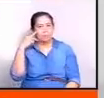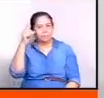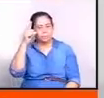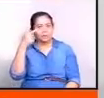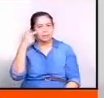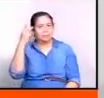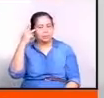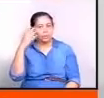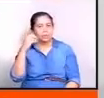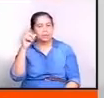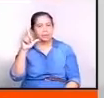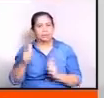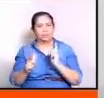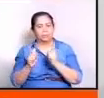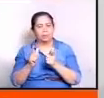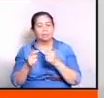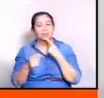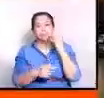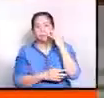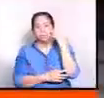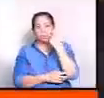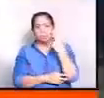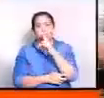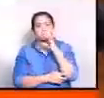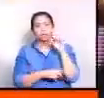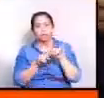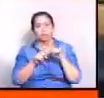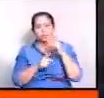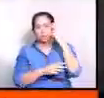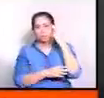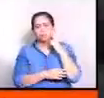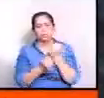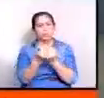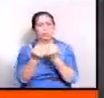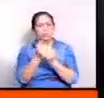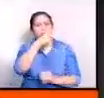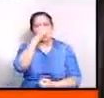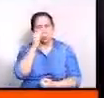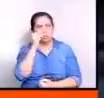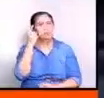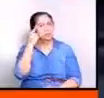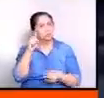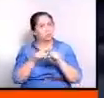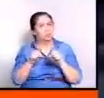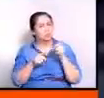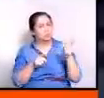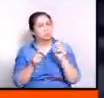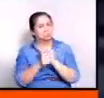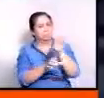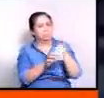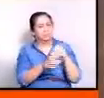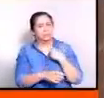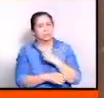Lacson, Grace Po at Dito Lapid. Ayon pa kay Zubiri, nangako rin Senator Ralph Recto na susuporta kay Soto. Tingin din daw nila ay kanila